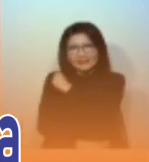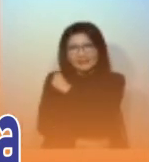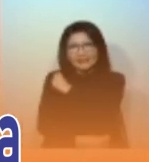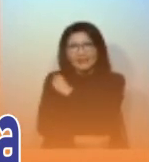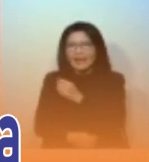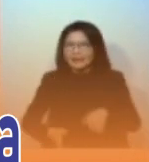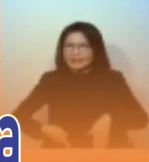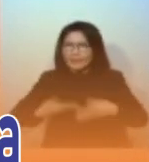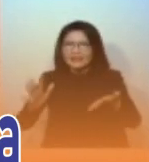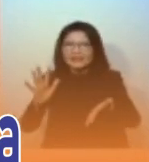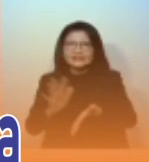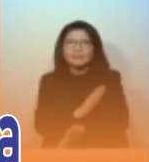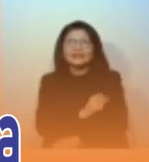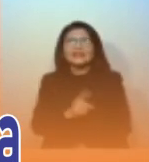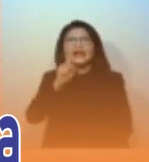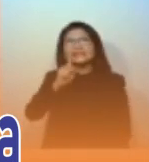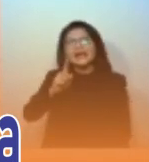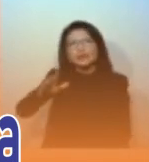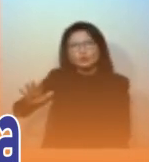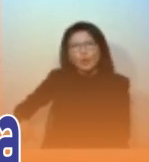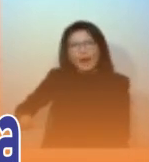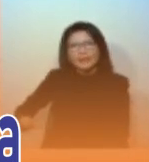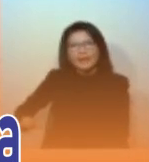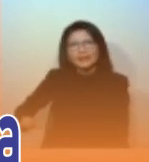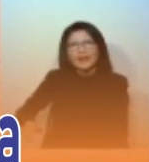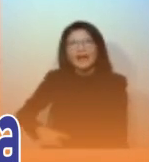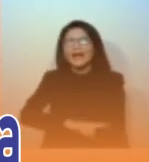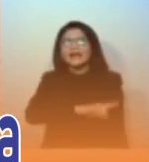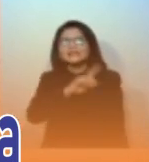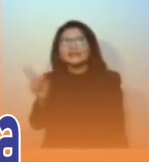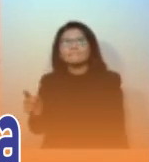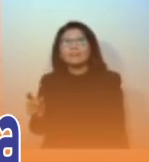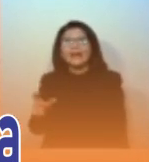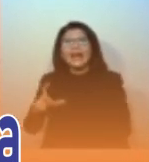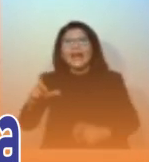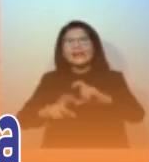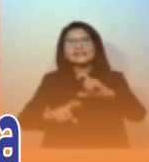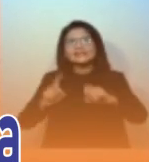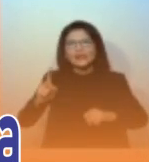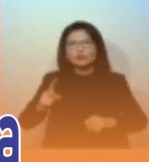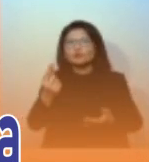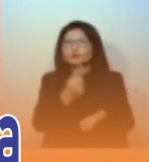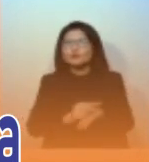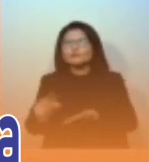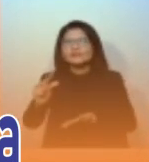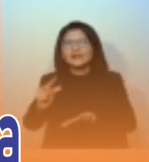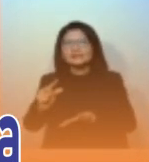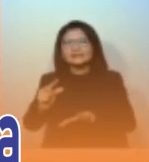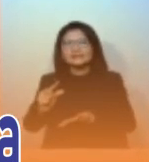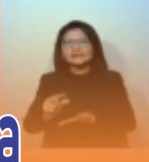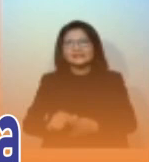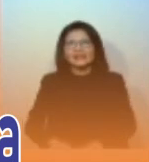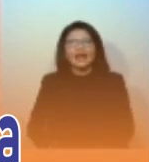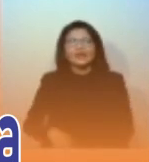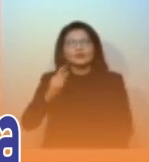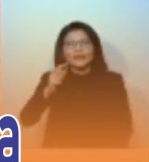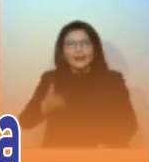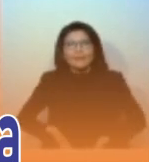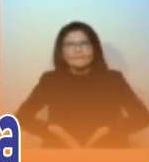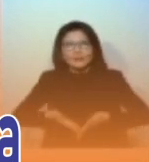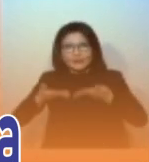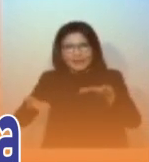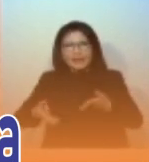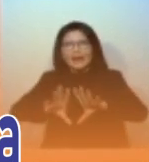kasih kesempatan satu anaknya sampai ke perguruan tinggi. Karena itulah yang akan membongkar dan kemudian memberikan